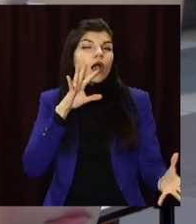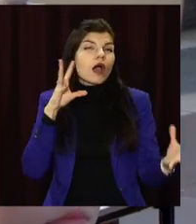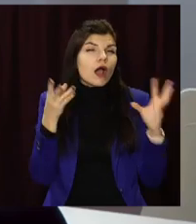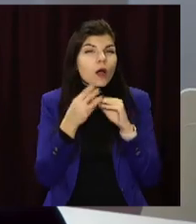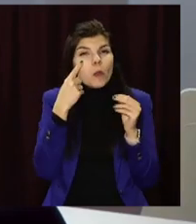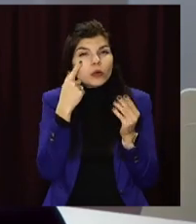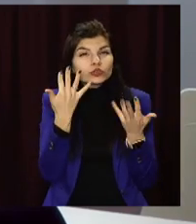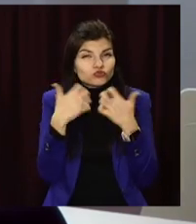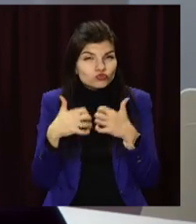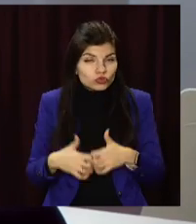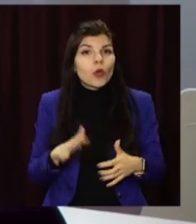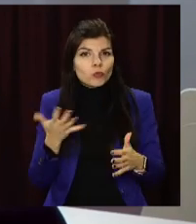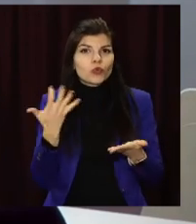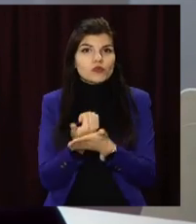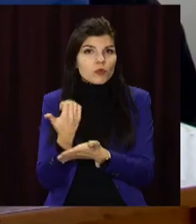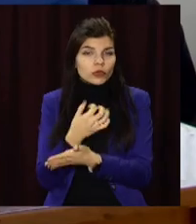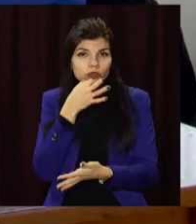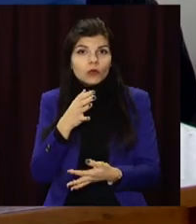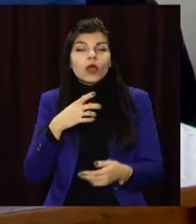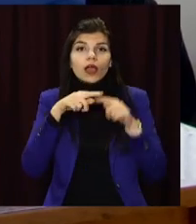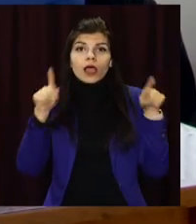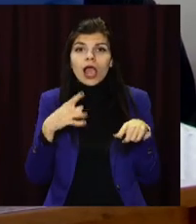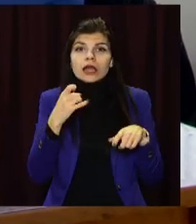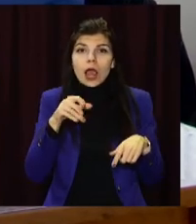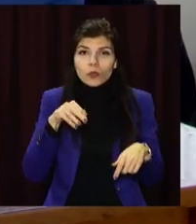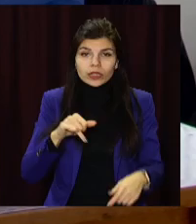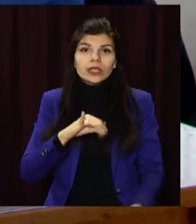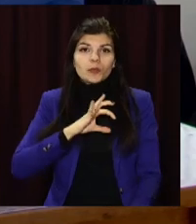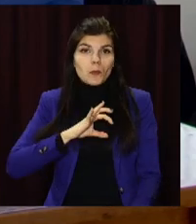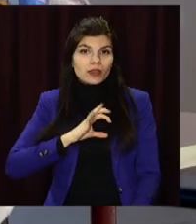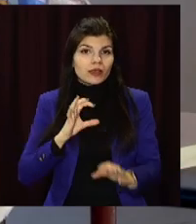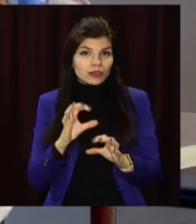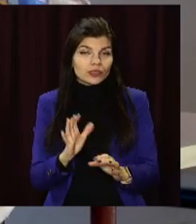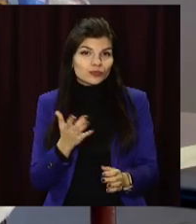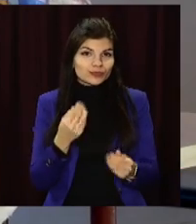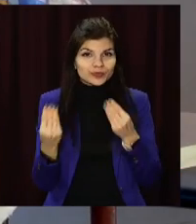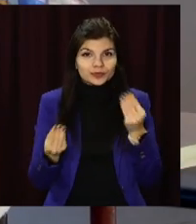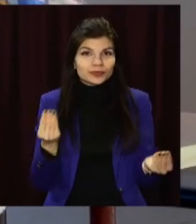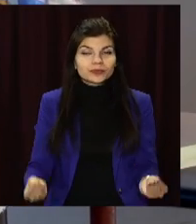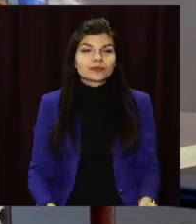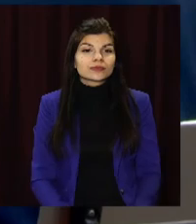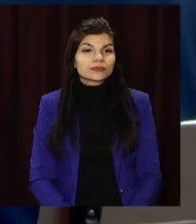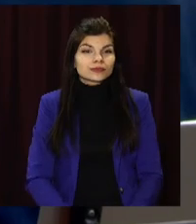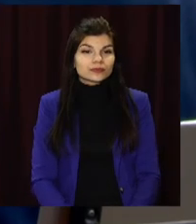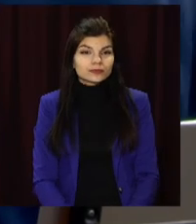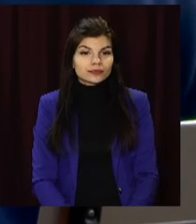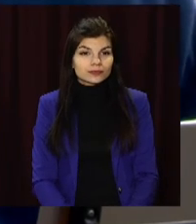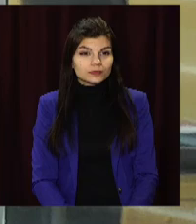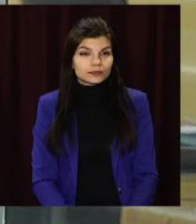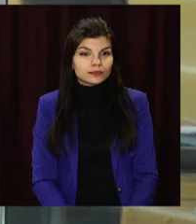та визначать переможців. Краще отримують грамоти та медалі. Наталія Іванова, Максим Олещенко, Open News, телеканал